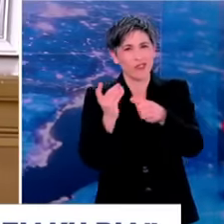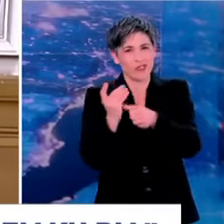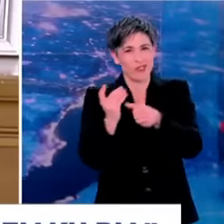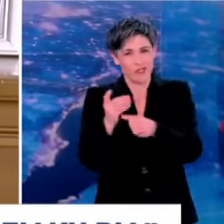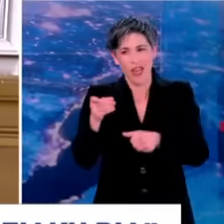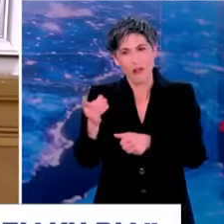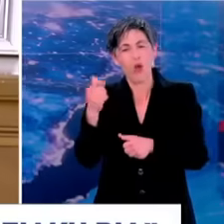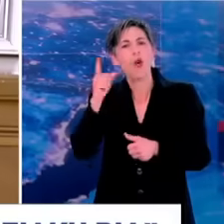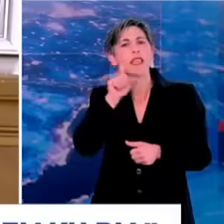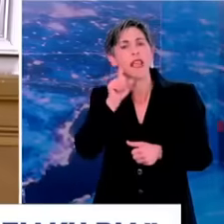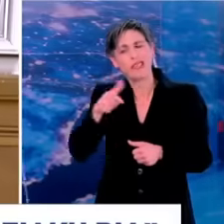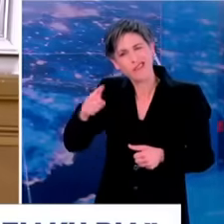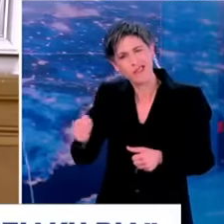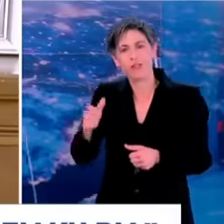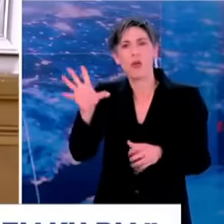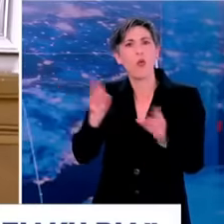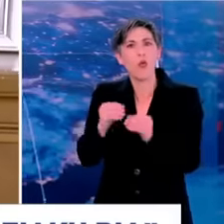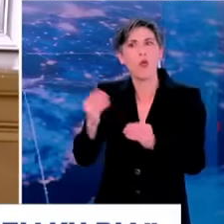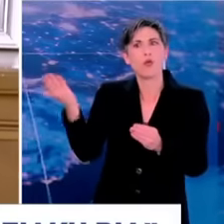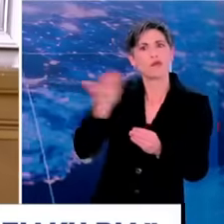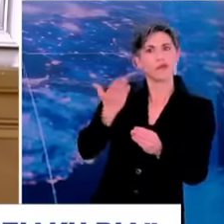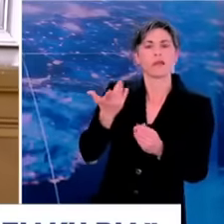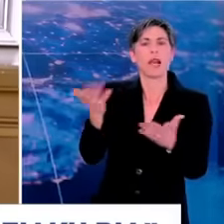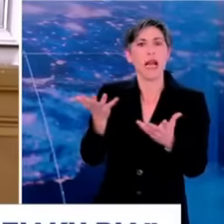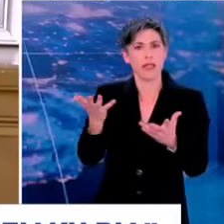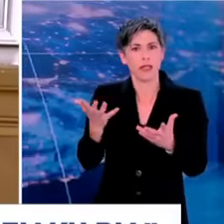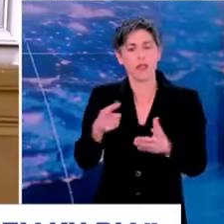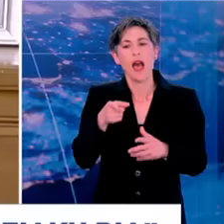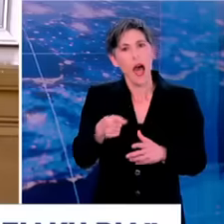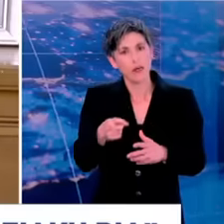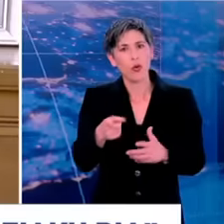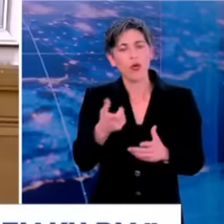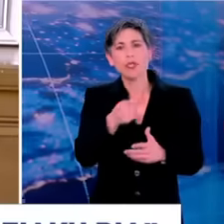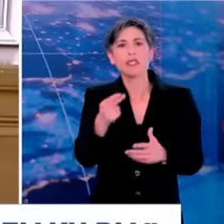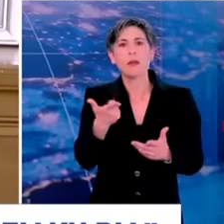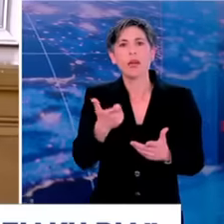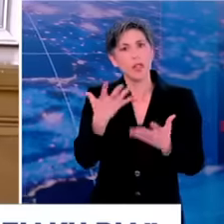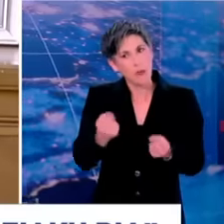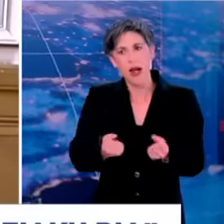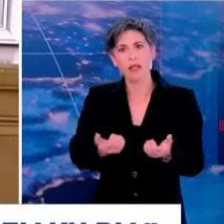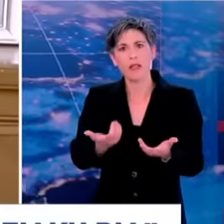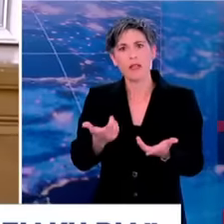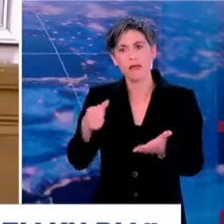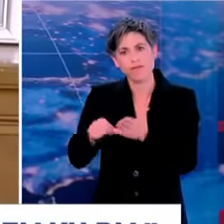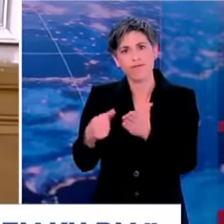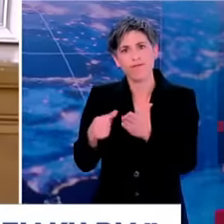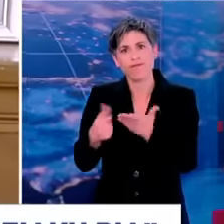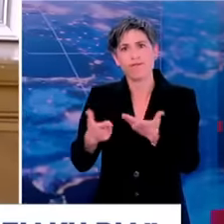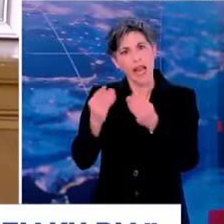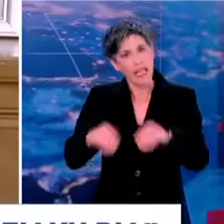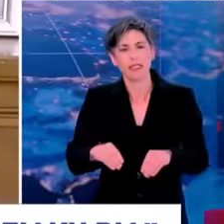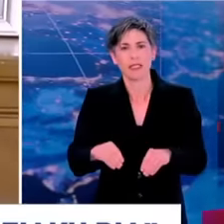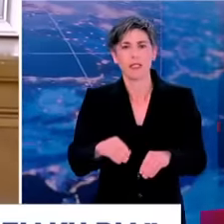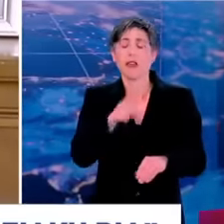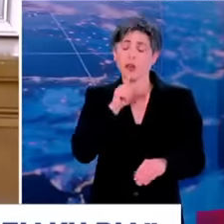κακοποιητικά περιβάλλοντα. Κάτι αλλάζει λοιπόν. Και στη μνήμη της Κυριακής έχουμε μια υποχρέωση να τρέξουμε ακόμα πιο